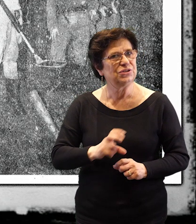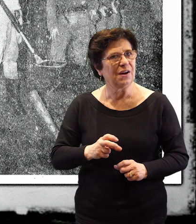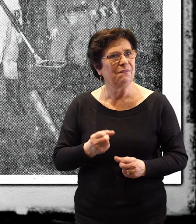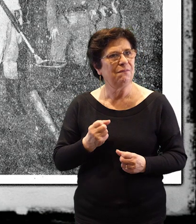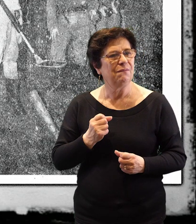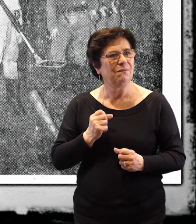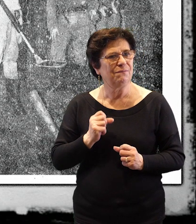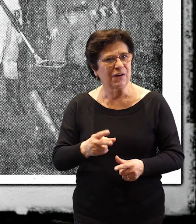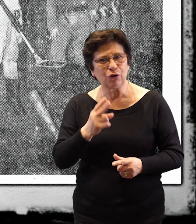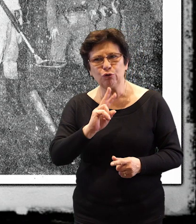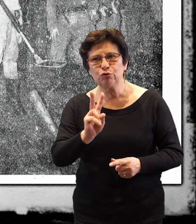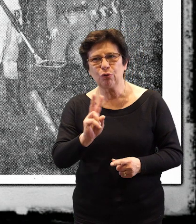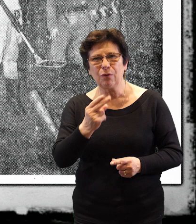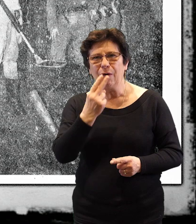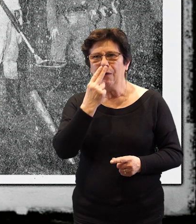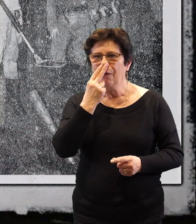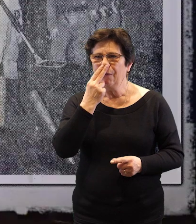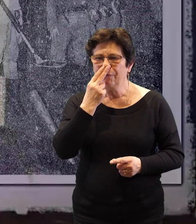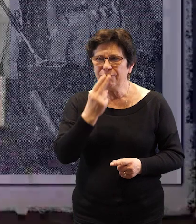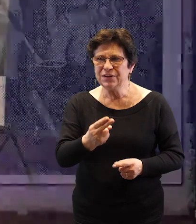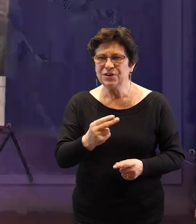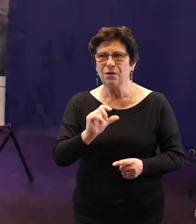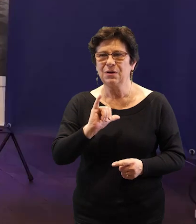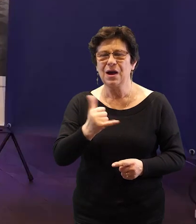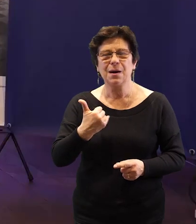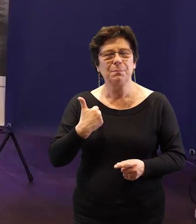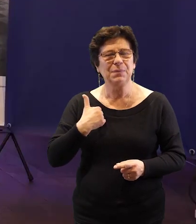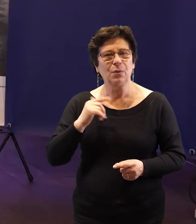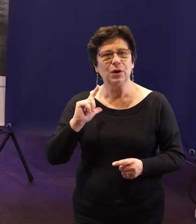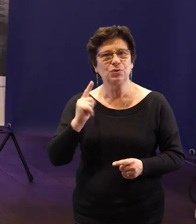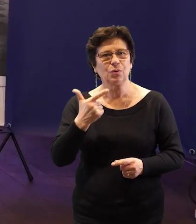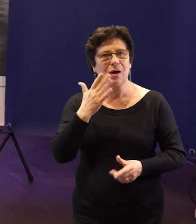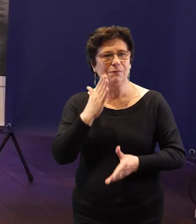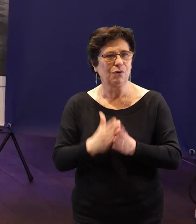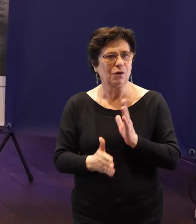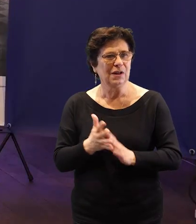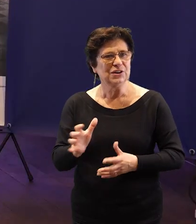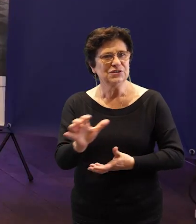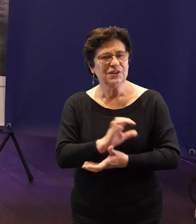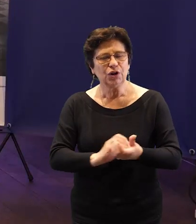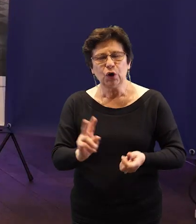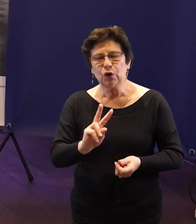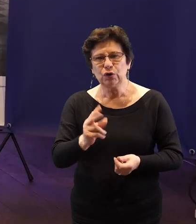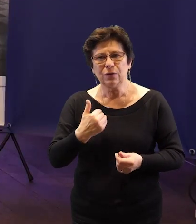ktoś mógł widzieć takie konstrukcje w trakcie II wojny światowej w rejonie Zamku Książ. No bo skoro